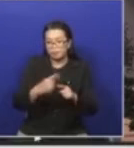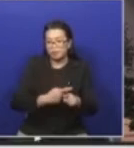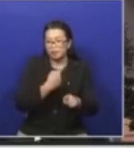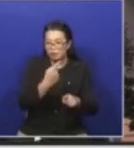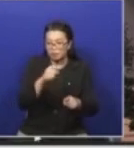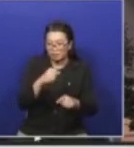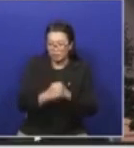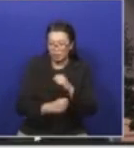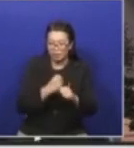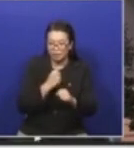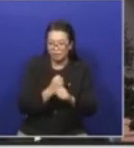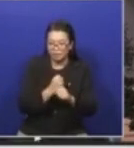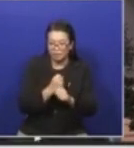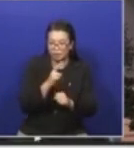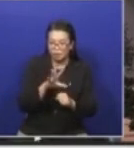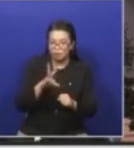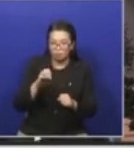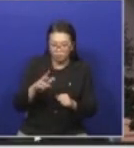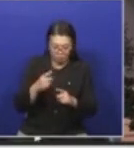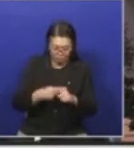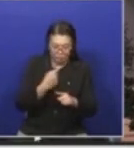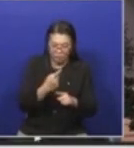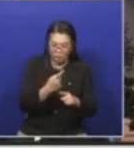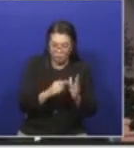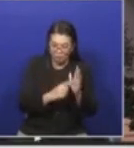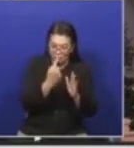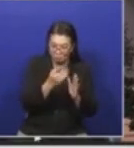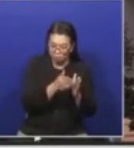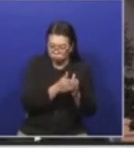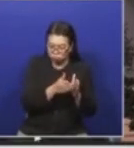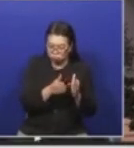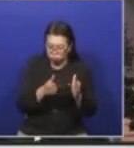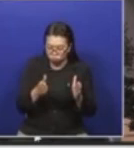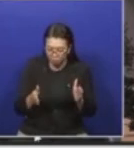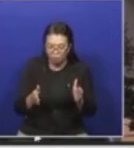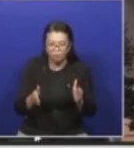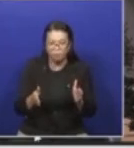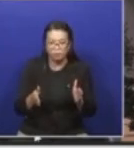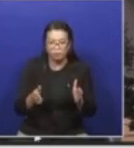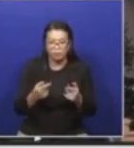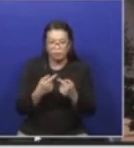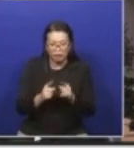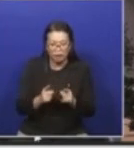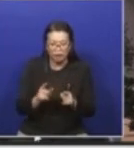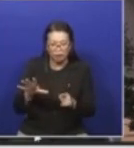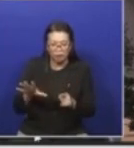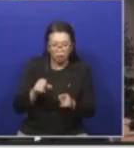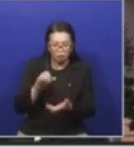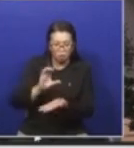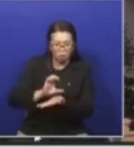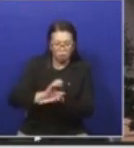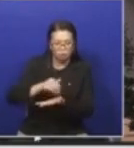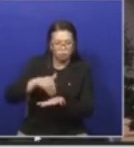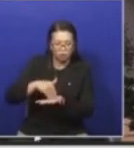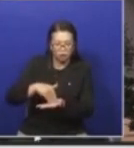ปีนี้ครับเมื่อมันมาแล้วเนี่ยสิ่งที่เกิดขึ้นก็คือเราจำเป็นจะต้องเอางบกลางเนี่ยไป